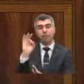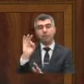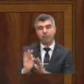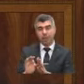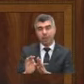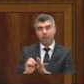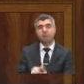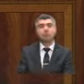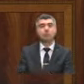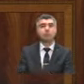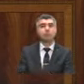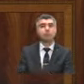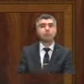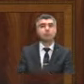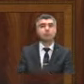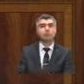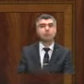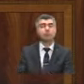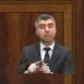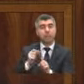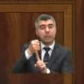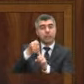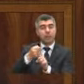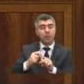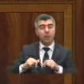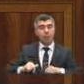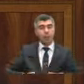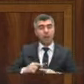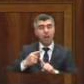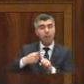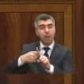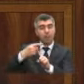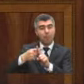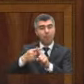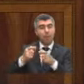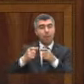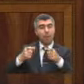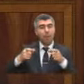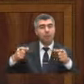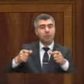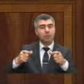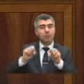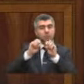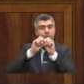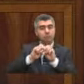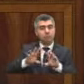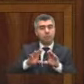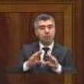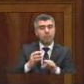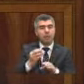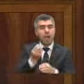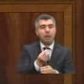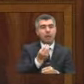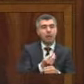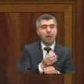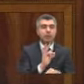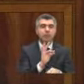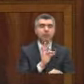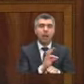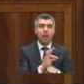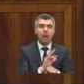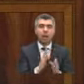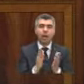71%. كما تعمل الوزارة على رفع من وتيرة توسيع العرض التربوي للتعليم الأولي خاصة في